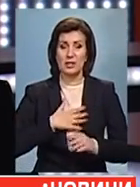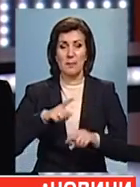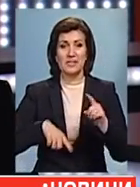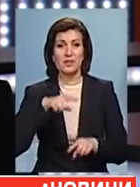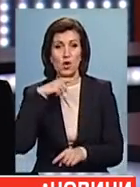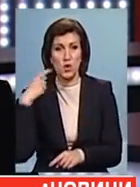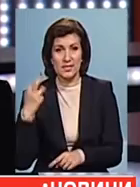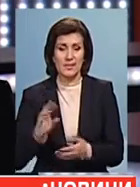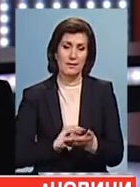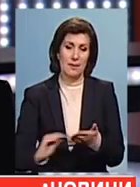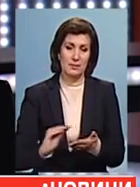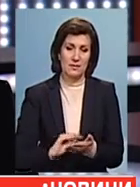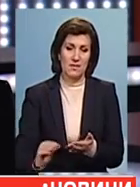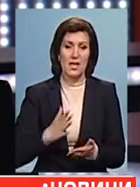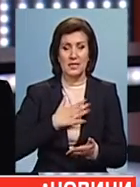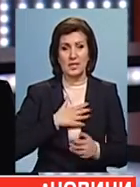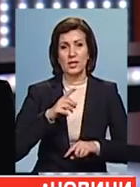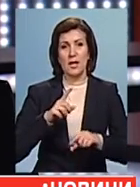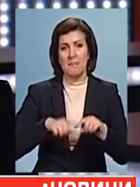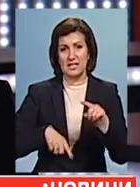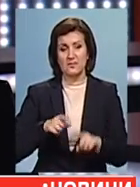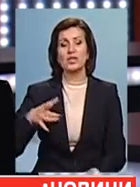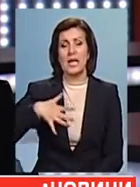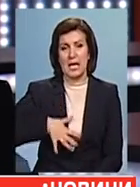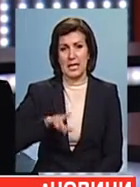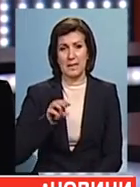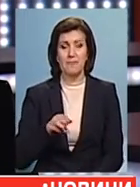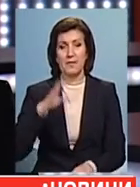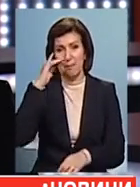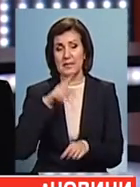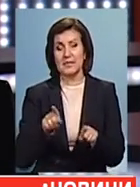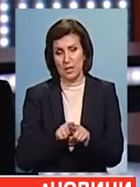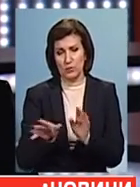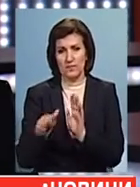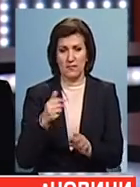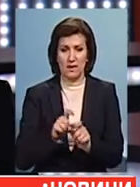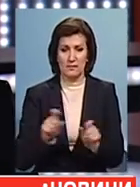Росія» написав «Наша батьківщина Крим». Батьків також викликали в школу.